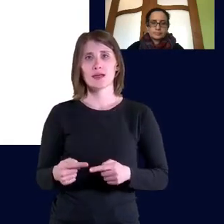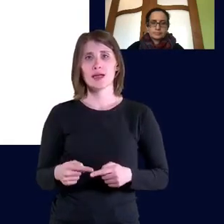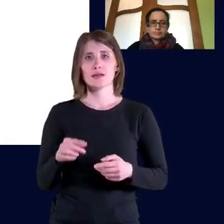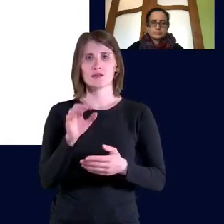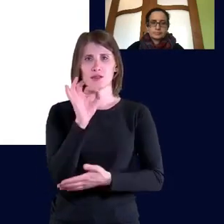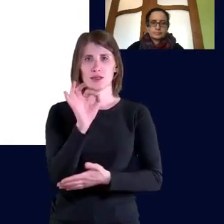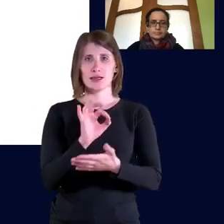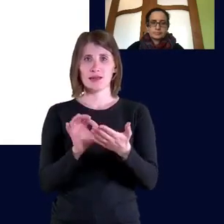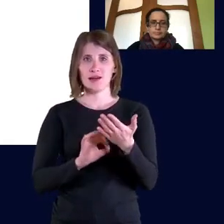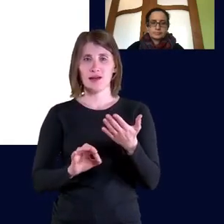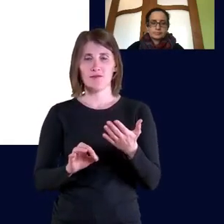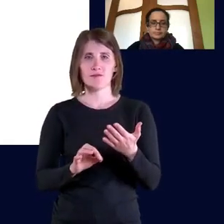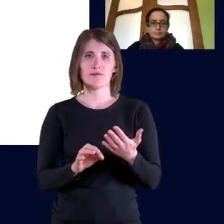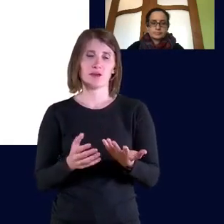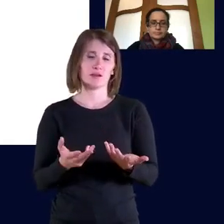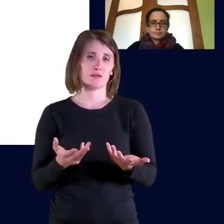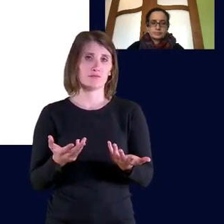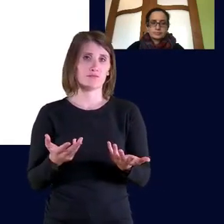odpowiada